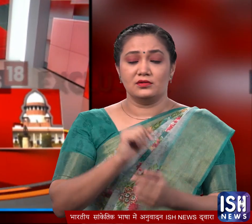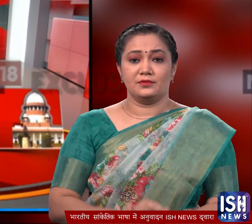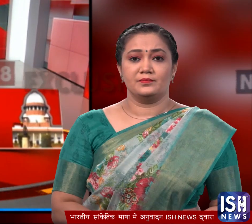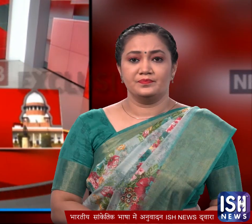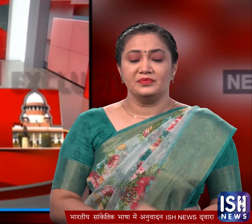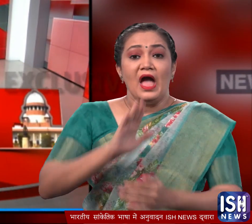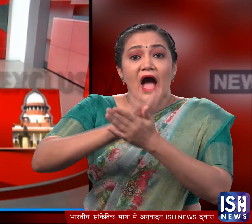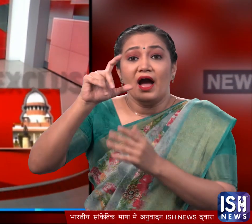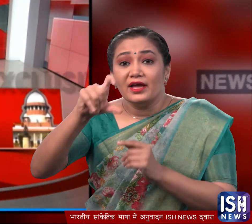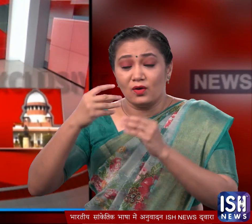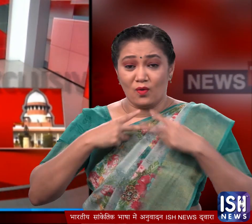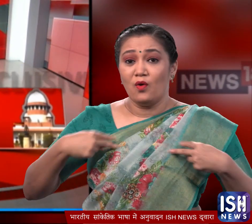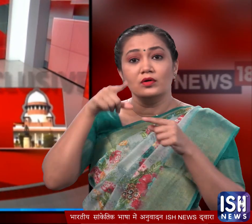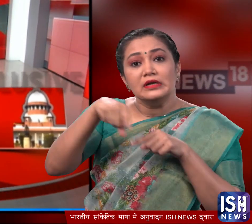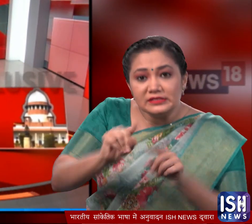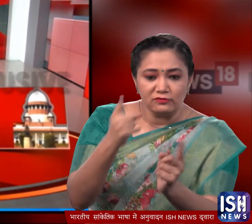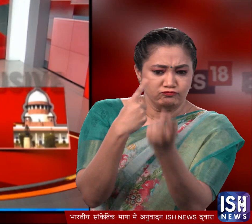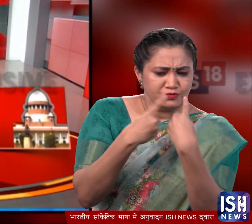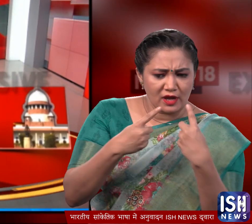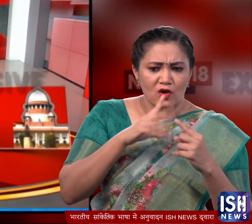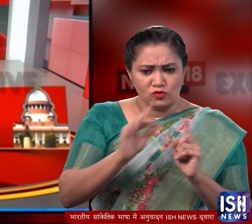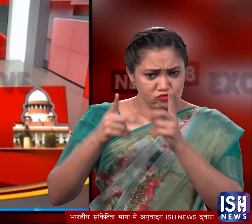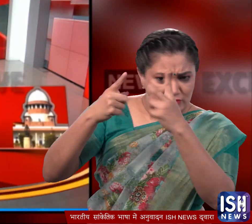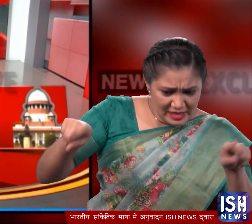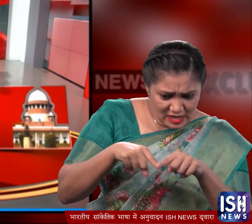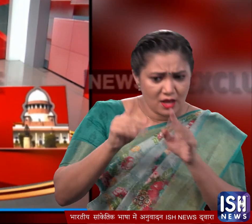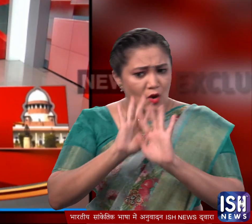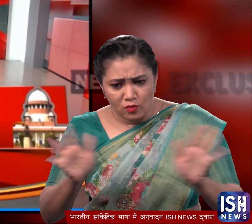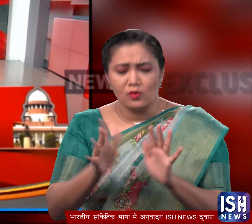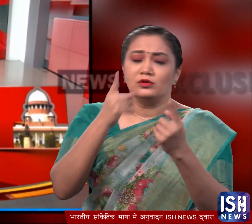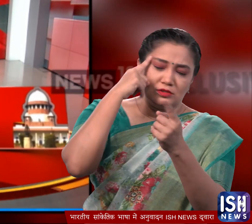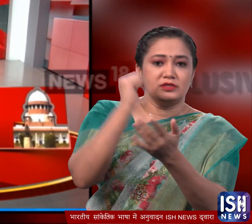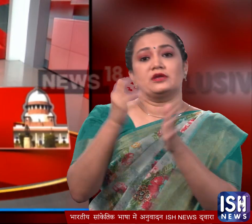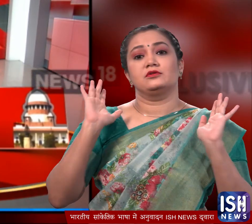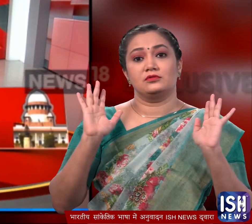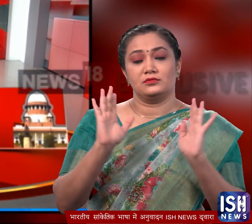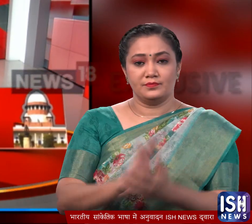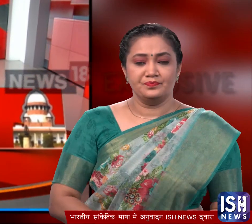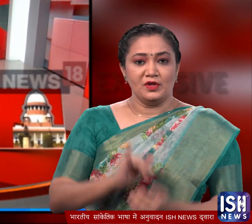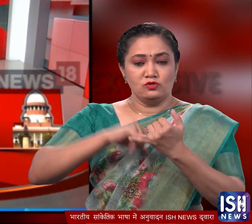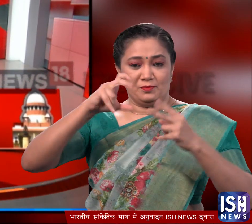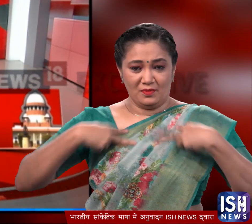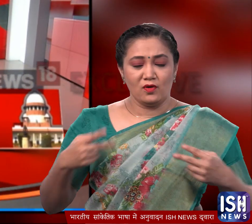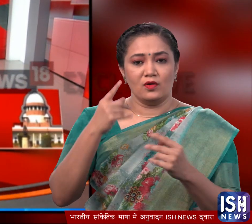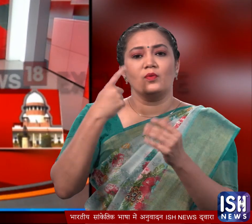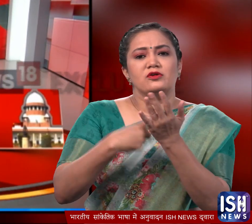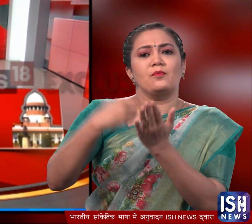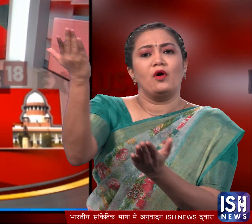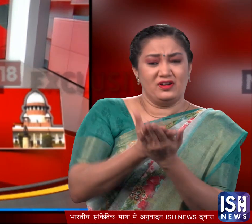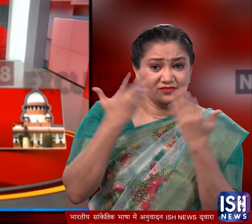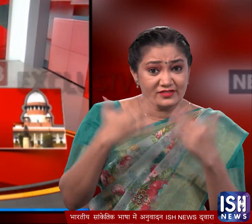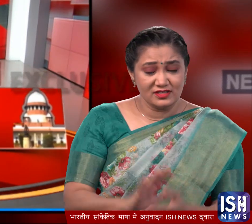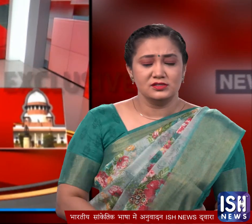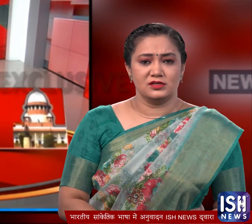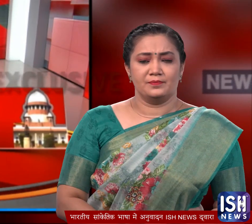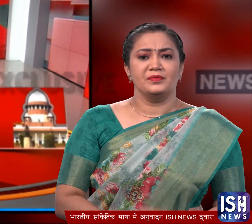साफ कर दिया कि हाईकोर्ट इस बात की समीक्षा करेगी कि मुकदमा वापस लेना सही है या नहीं। सुप्रीम कोर्ट में एक रिपोर्ट जमा की